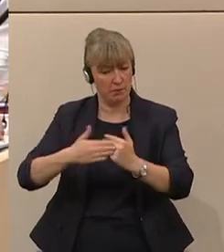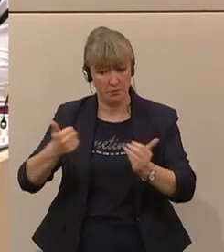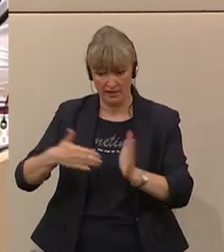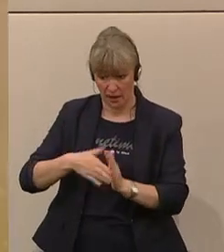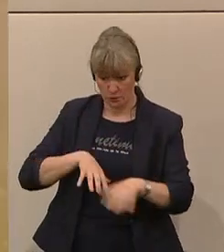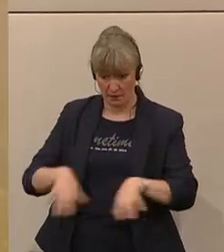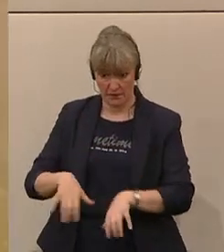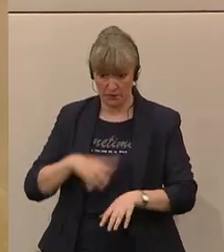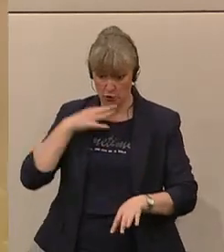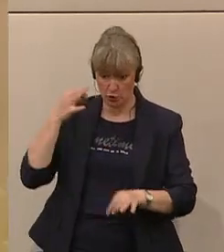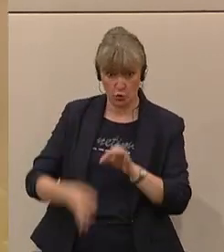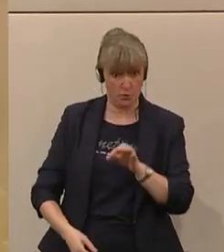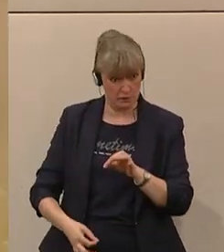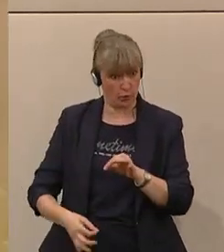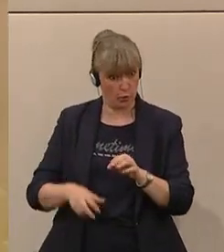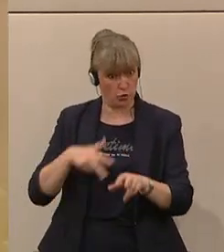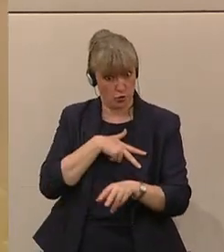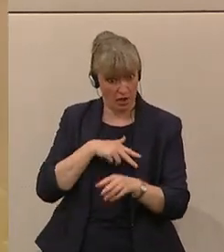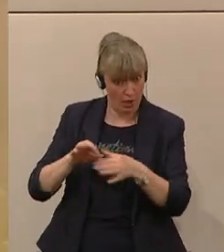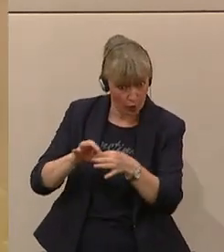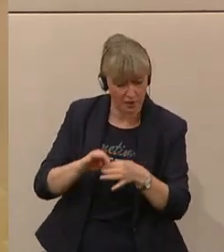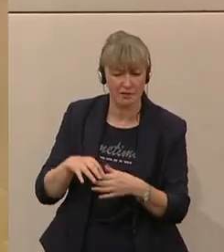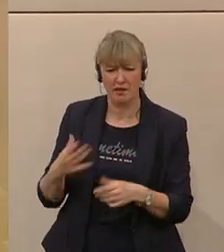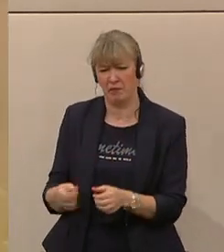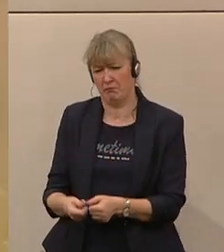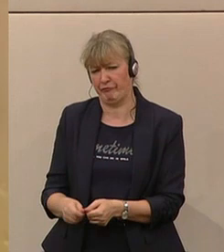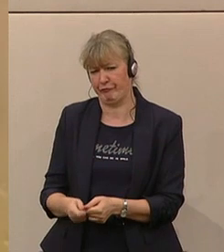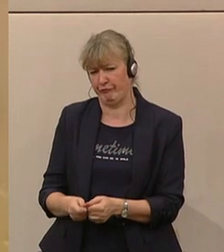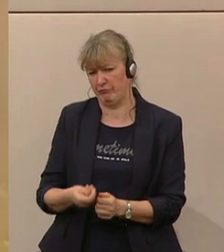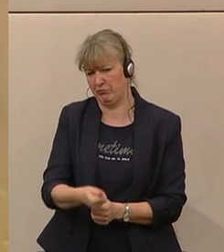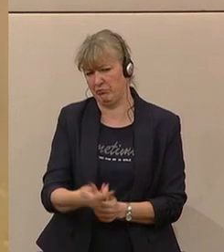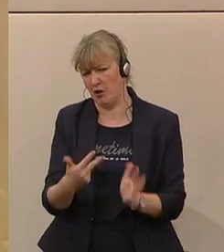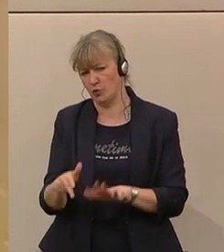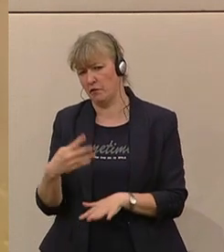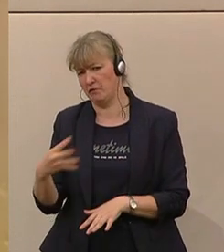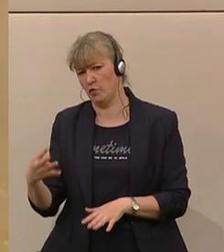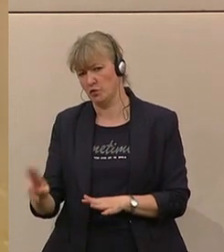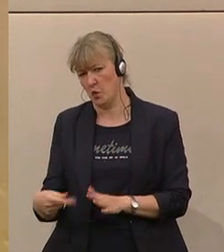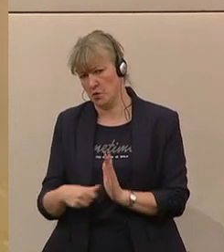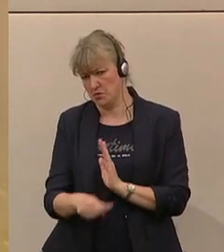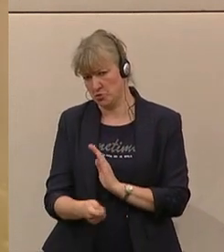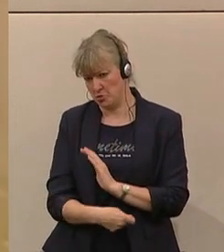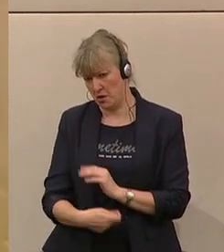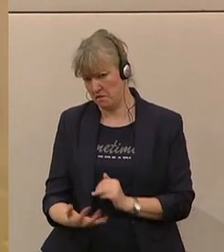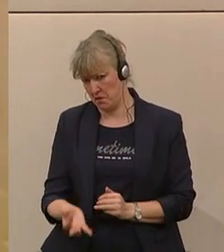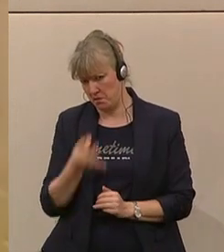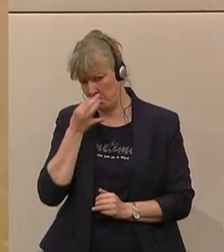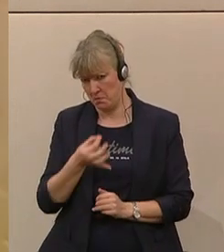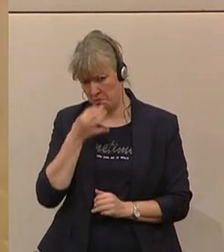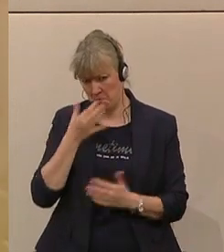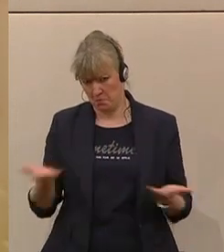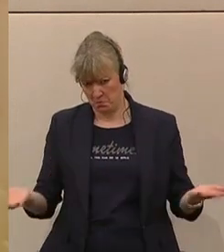Mitarbeitern Sozialbetrug organisieren, zahlen Sie eine Bagatellstrafe von 844 Euro. Einladung